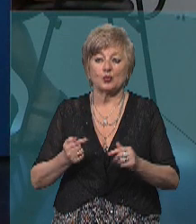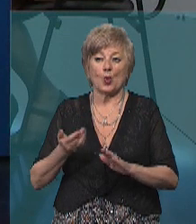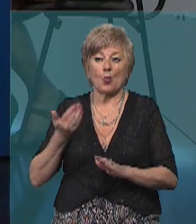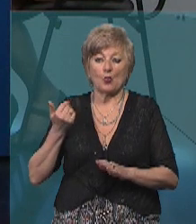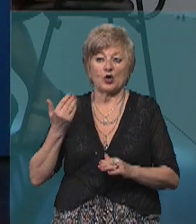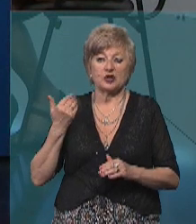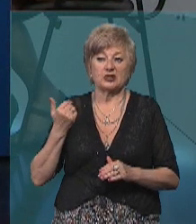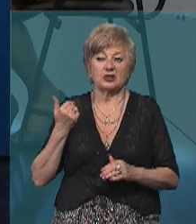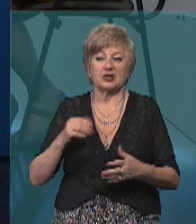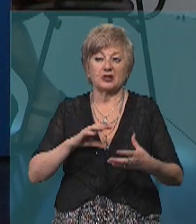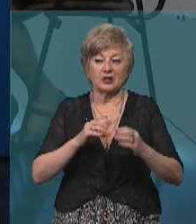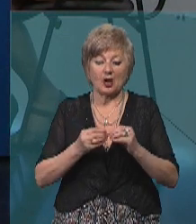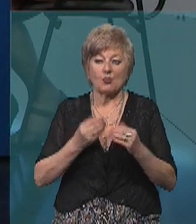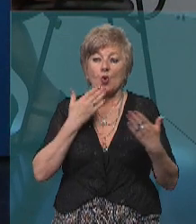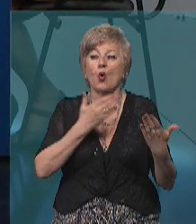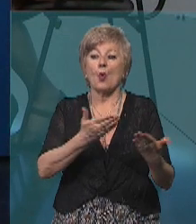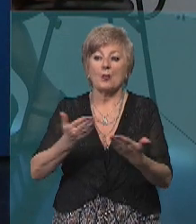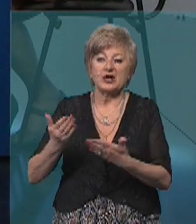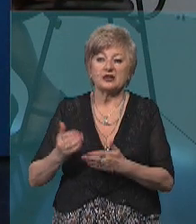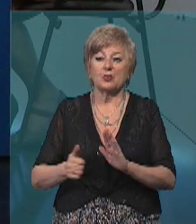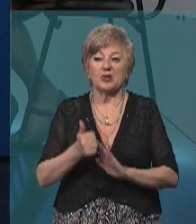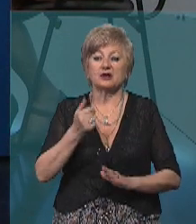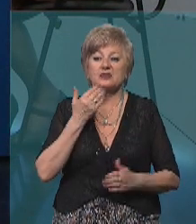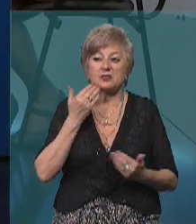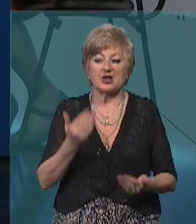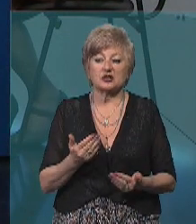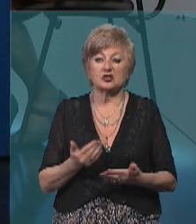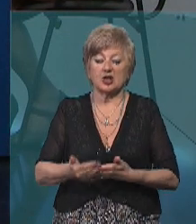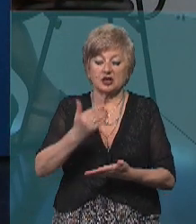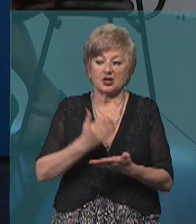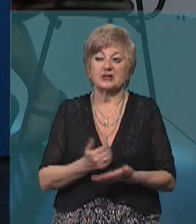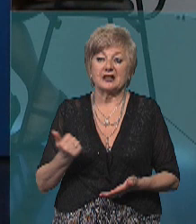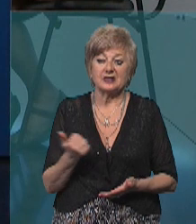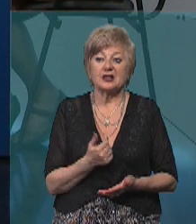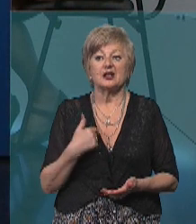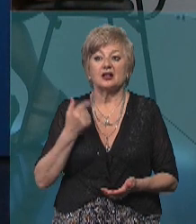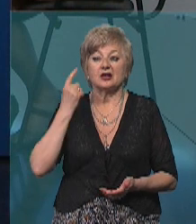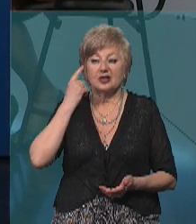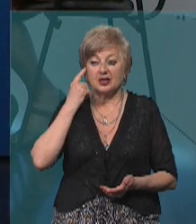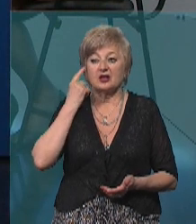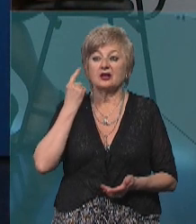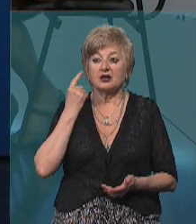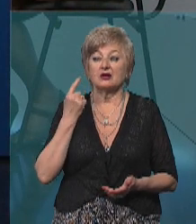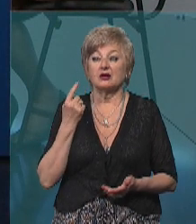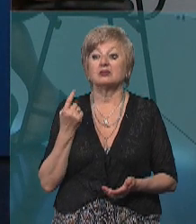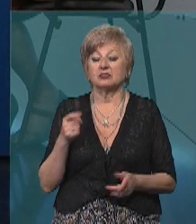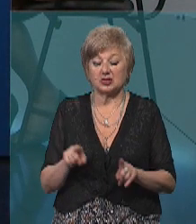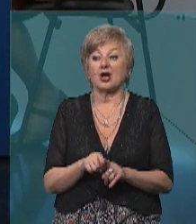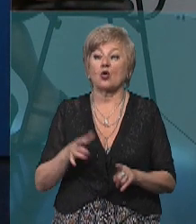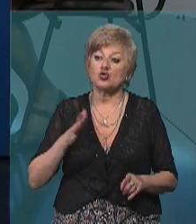попереднім соціологічним опитуванням, які ми бачили протягом останніх тижнів. Тому я думаю, що результати цілком